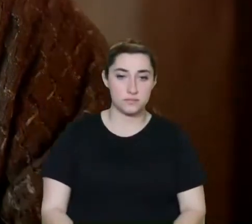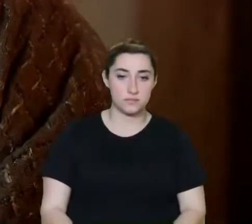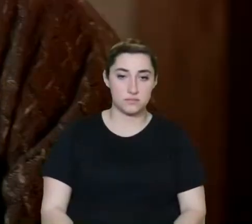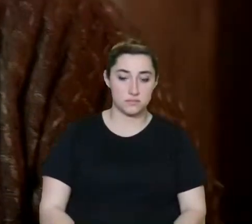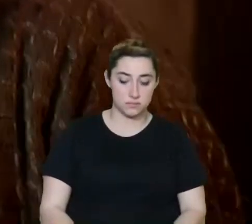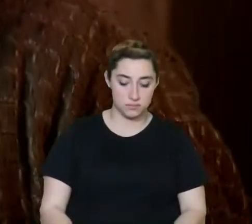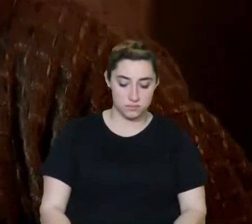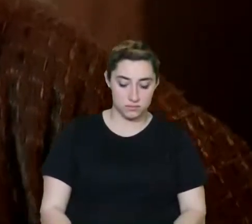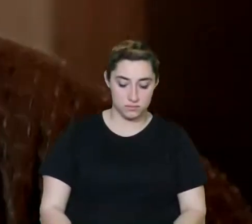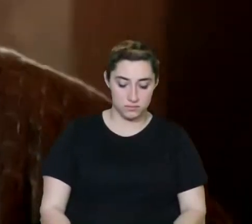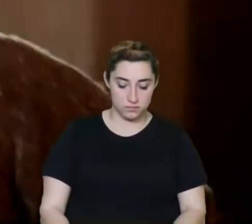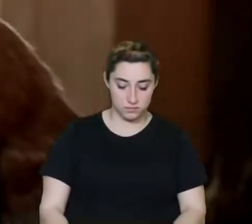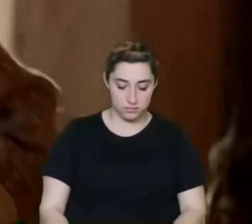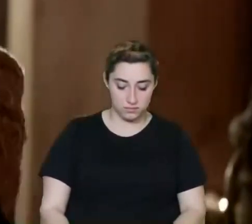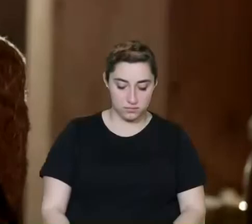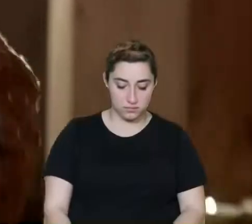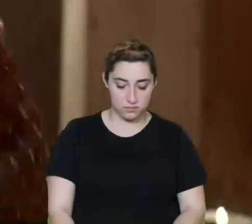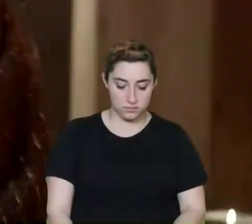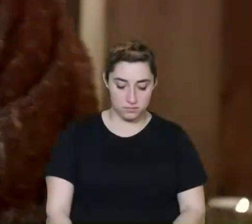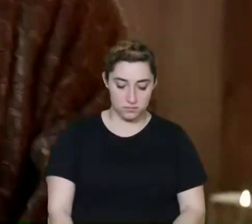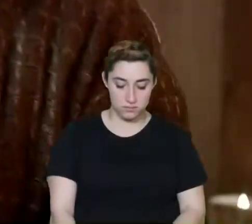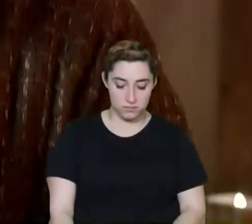Keçeci bozularak geri çekilip karşısına oturdu.